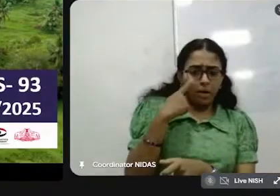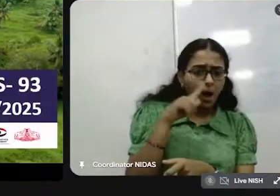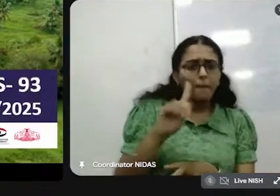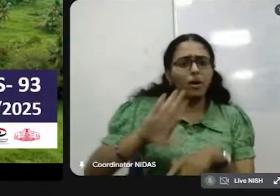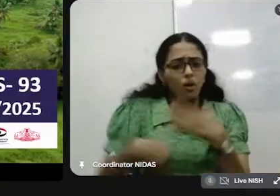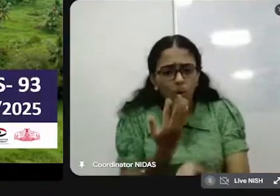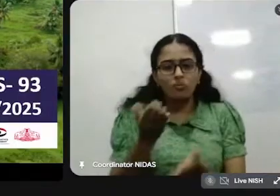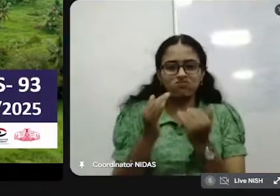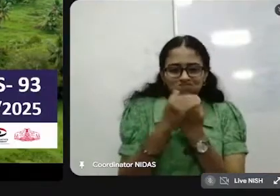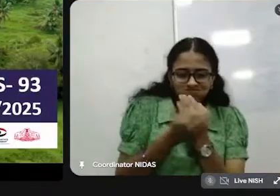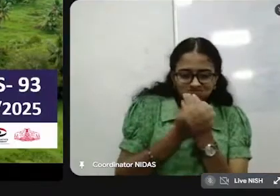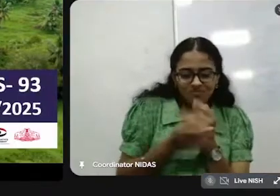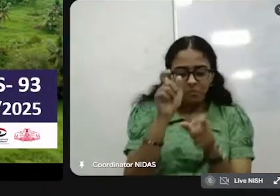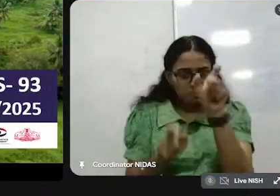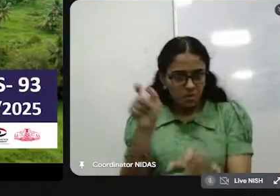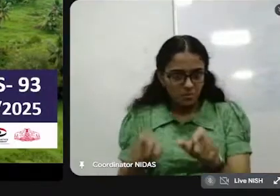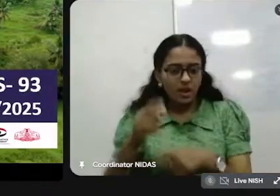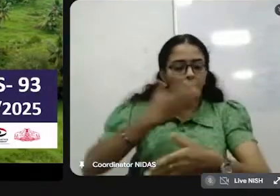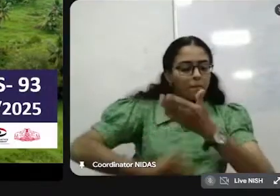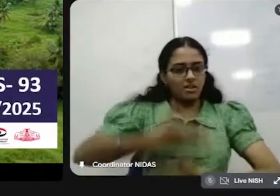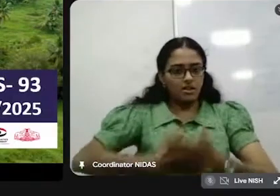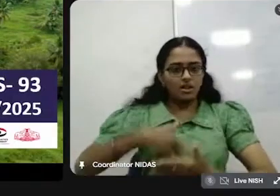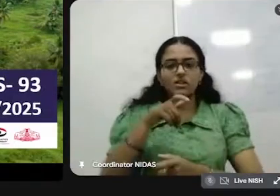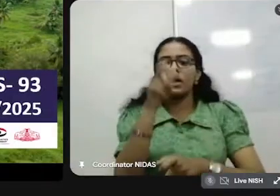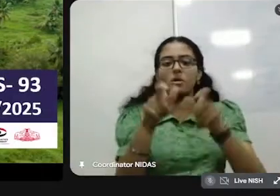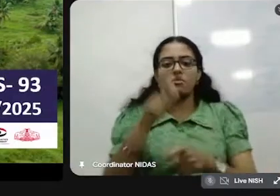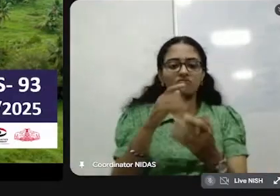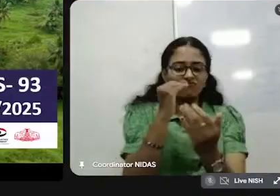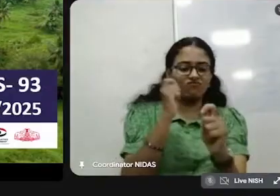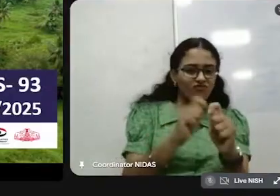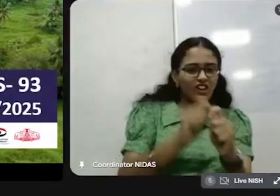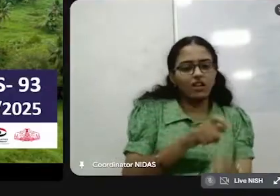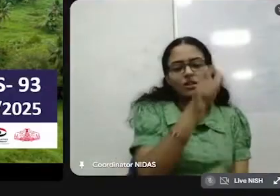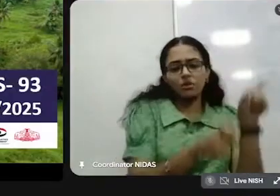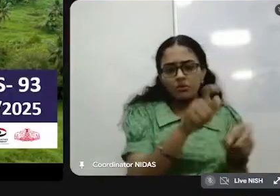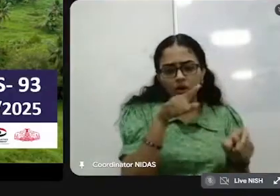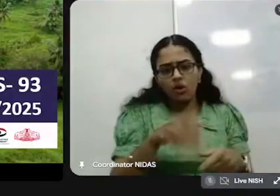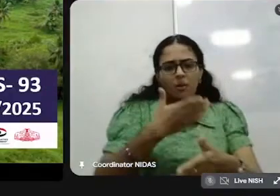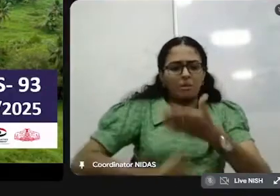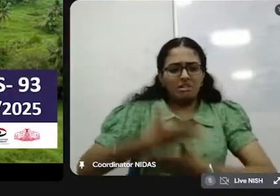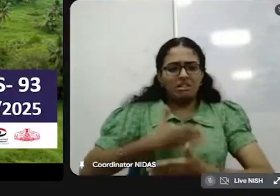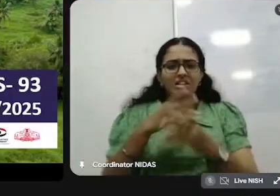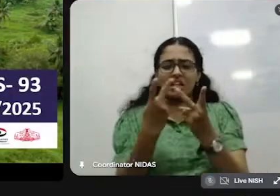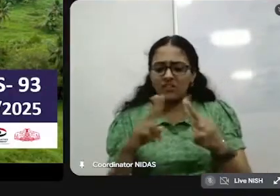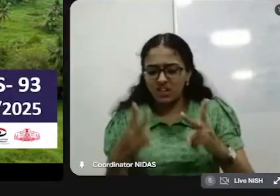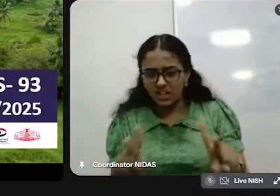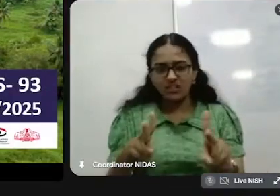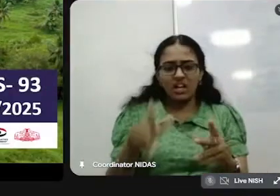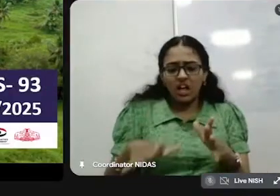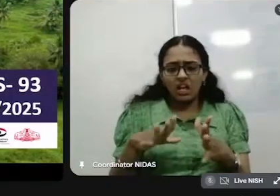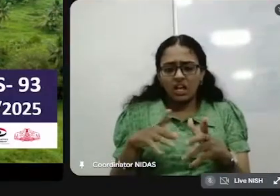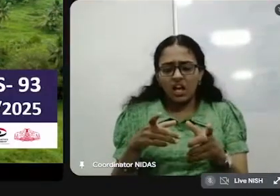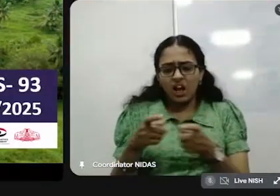അവരെ പരിപാലിക്കുന്നവരെയും ഭിന്നശേഷി മേഖലയിൽ പ്രവർത്തിക്കുന്നവരെയും പലതരത്തിലുള്ള ഭിന്നശേഷിയെക്കുറിച്ചും അത് എങ്ങനെ